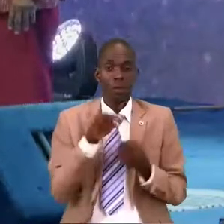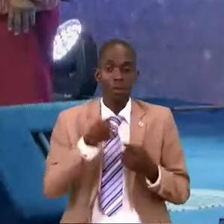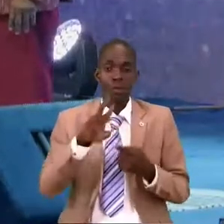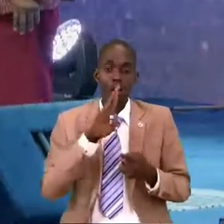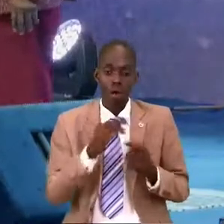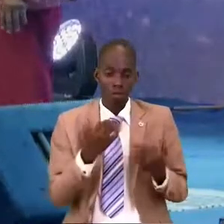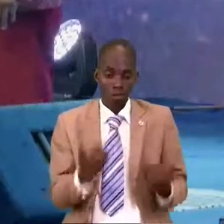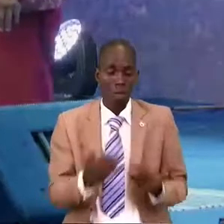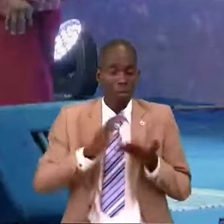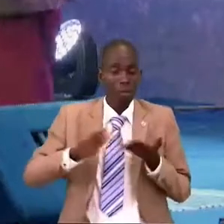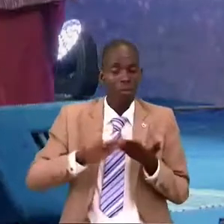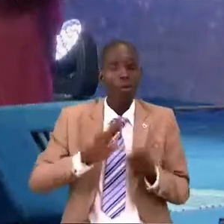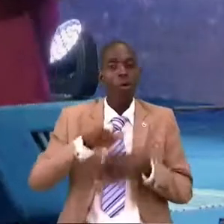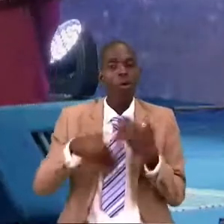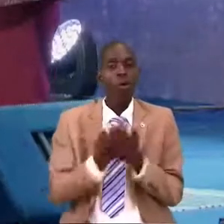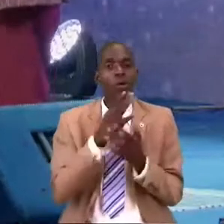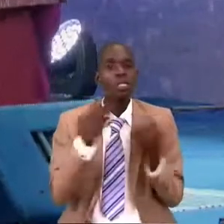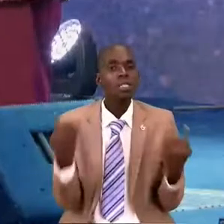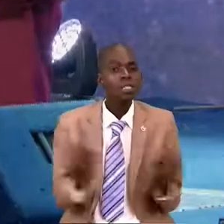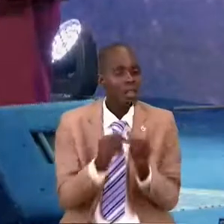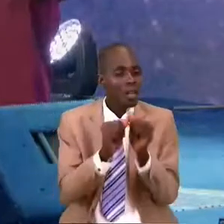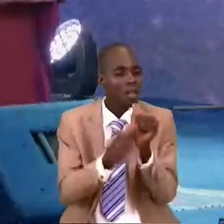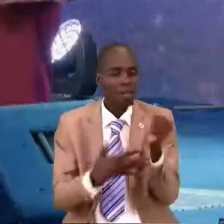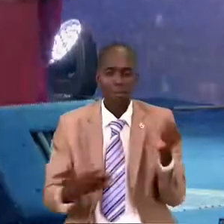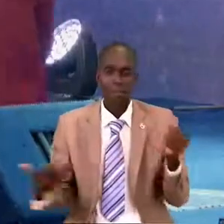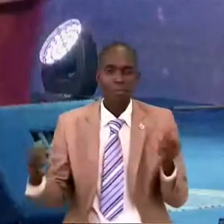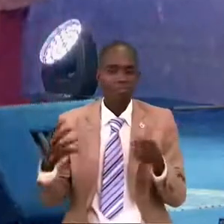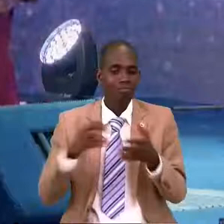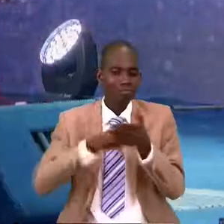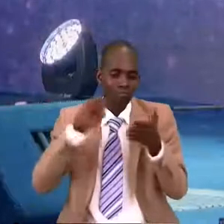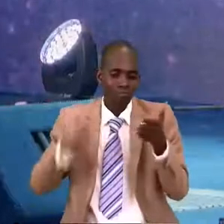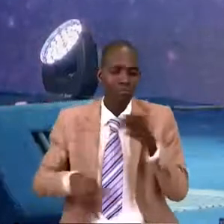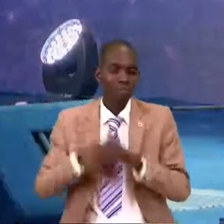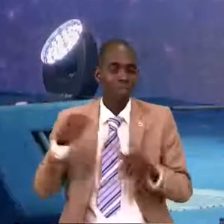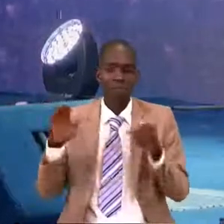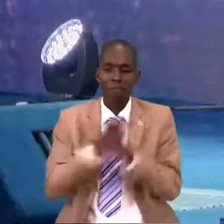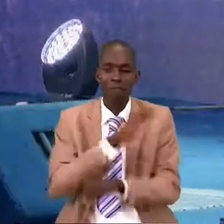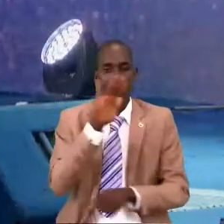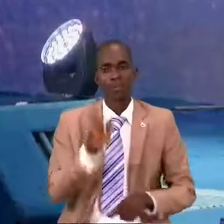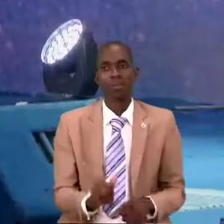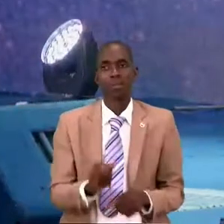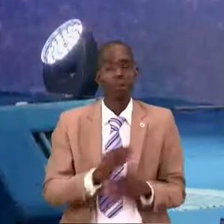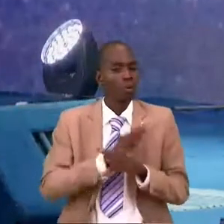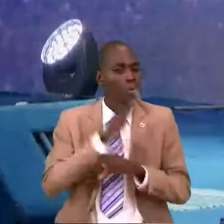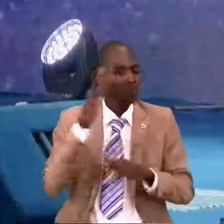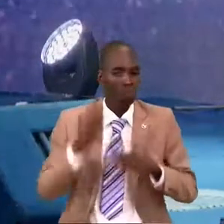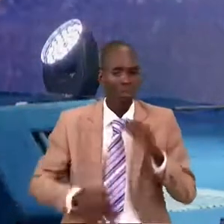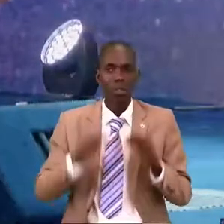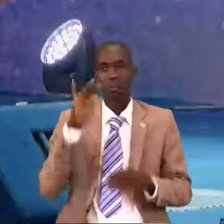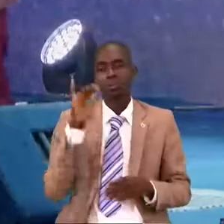effacé pleinement, entièrement, complètement, totalement. Il efface toutes